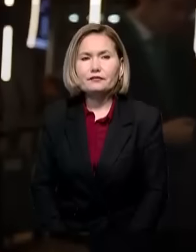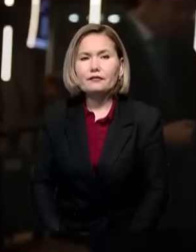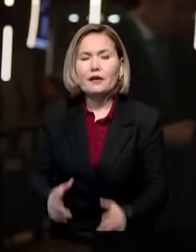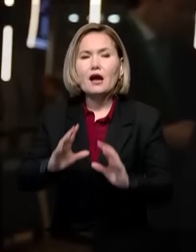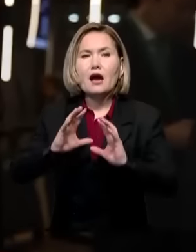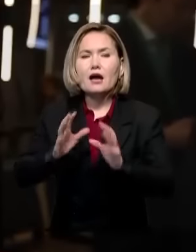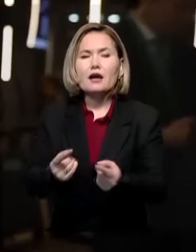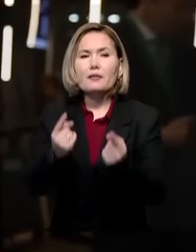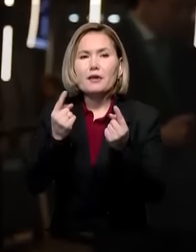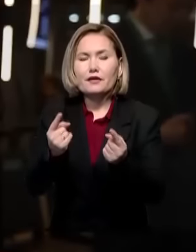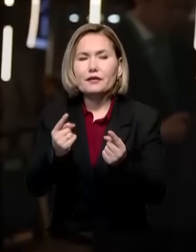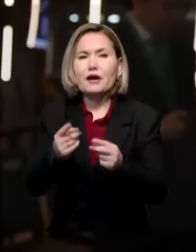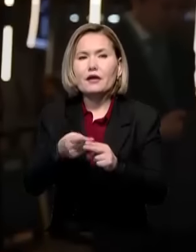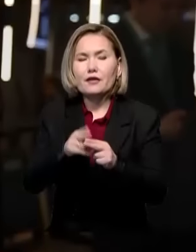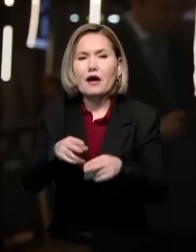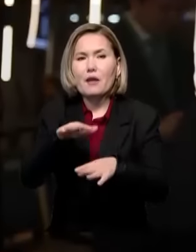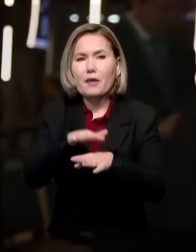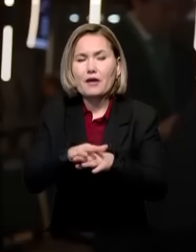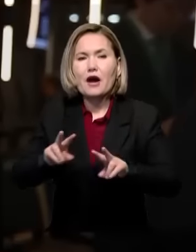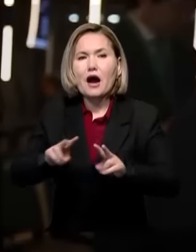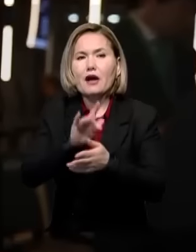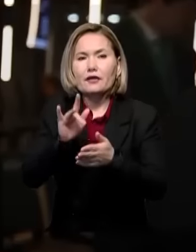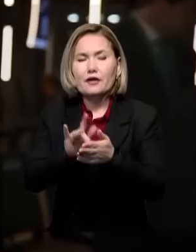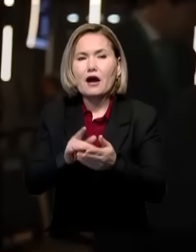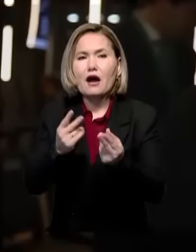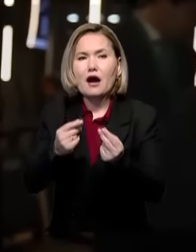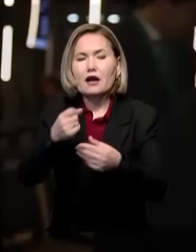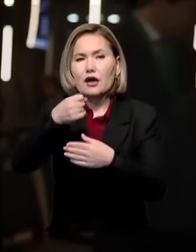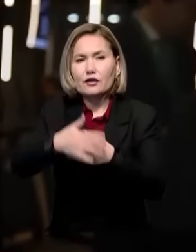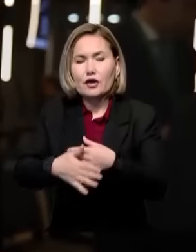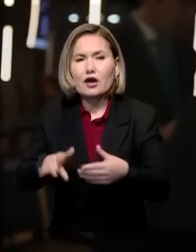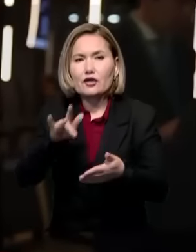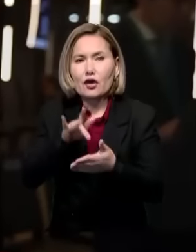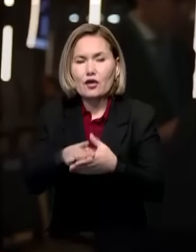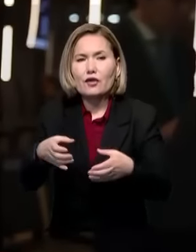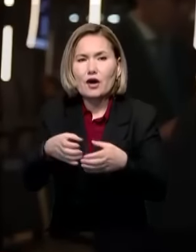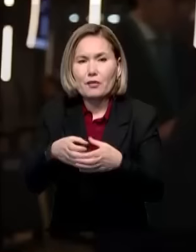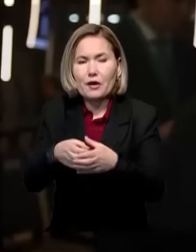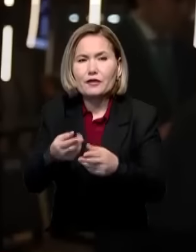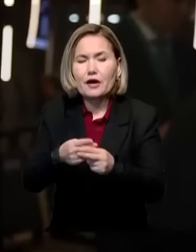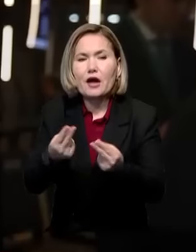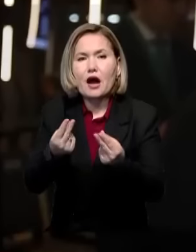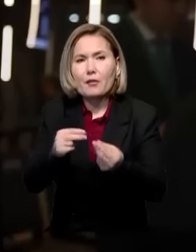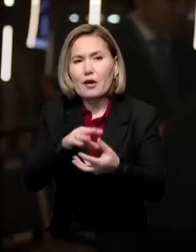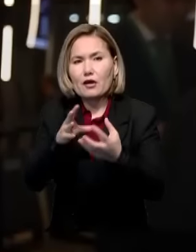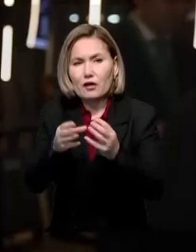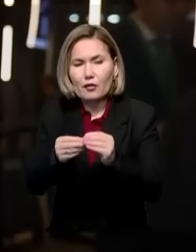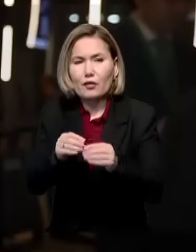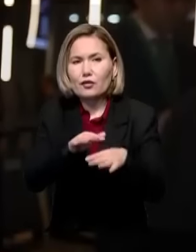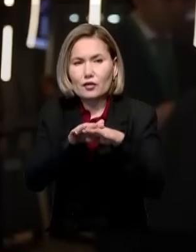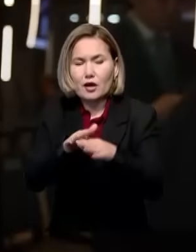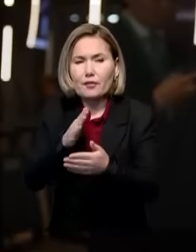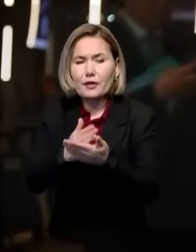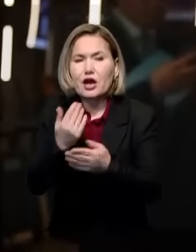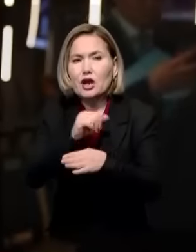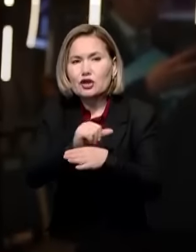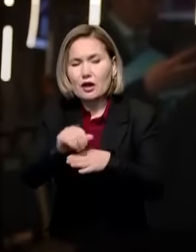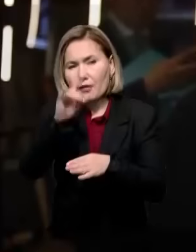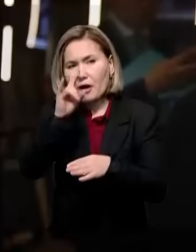Әлемдегі ең ірі кастадиан банктер Астана халықаралық қаржы орталығы биржасының депозитарлық клиентіне айналды. Шетелдік